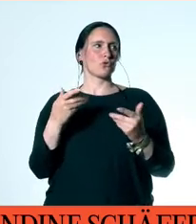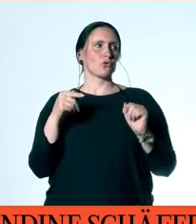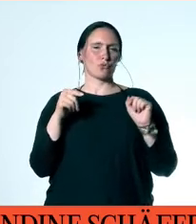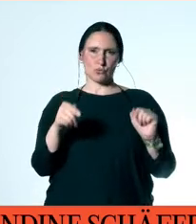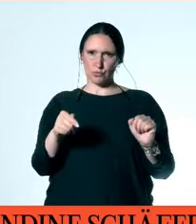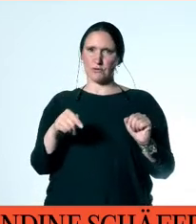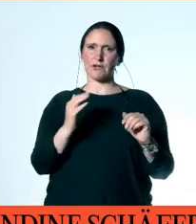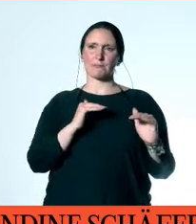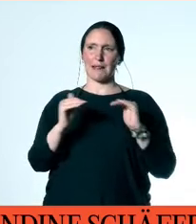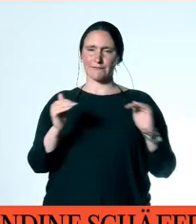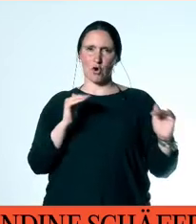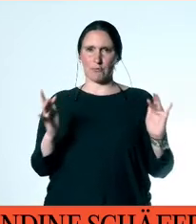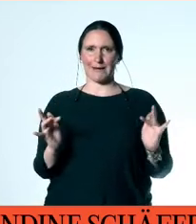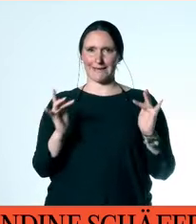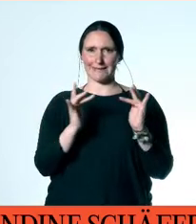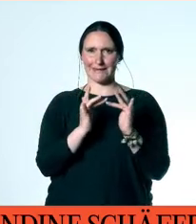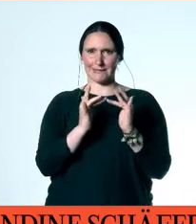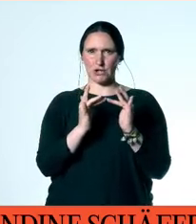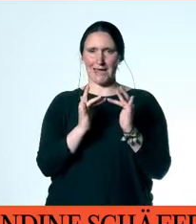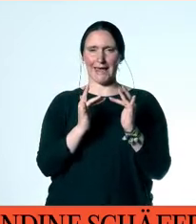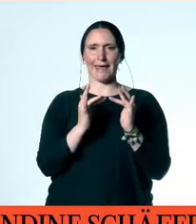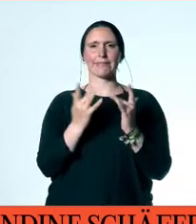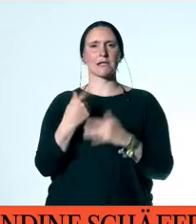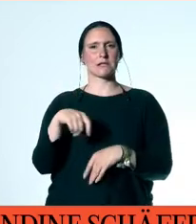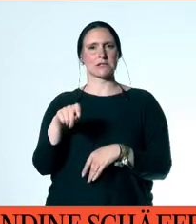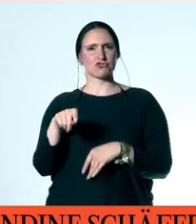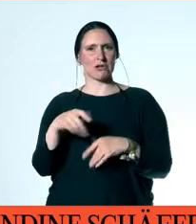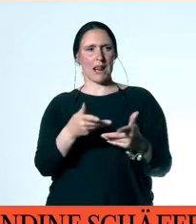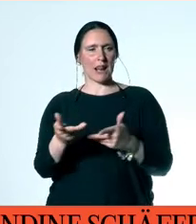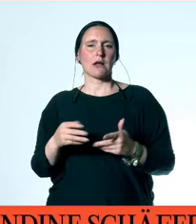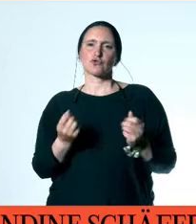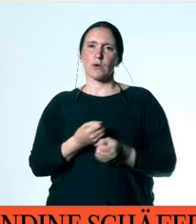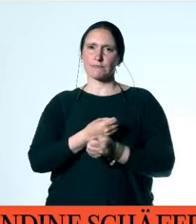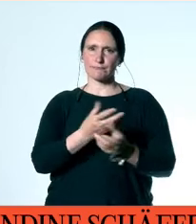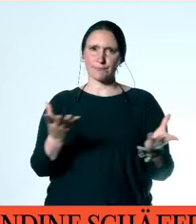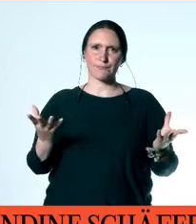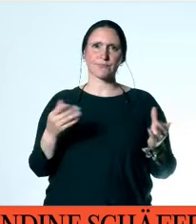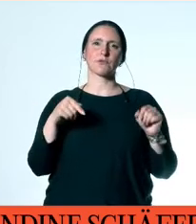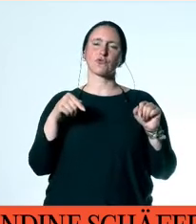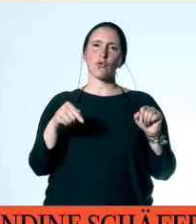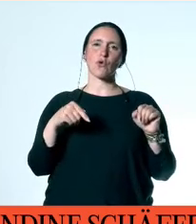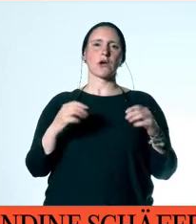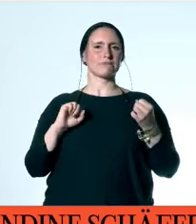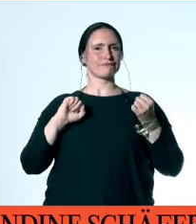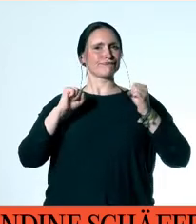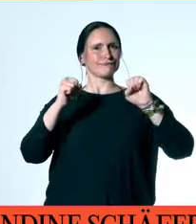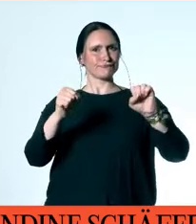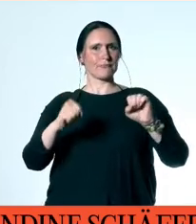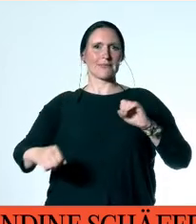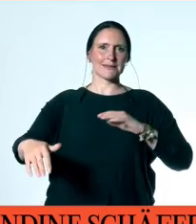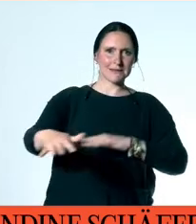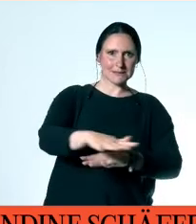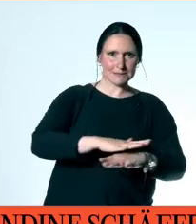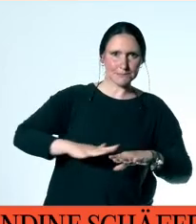Anknüpfungspunkte zu finden, die Menschen erleben in unserer Community oder in unserer Initiative. Einzelne